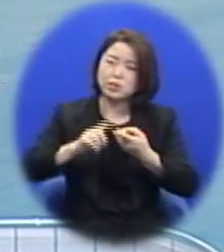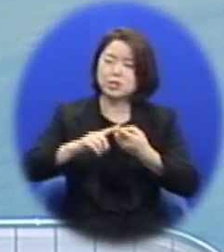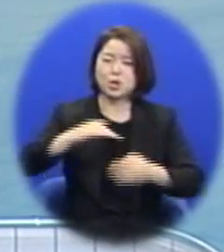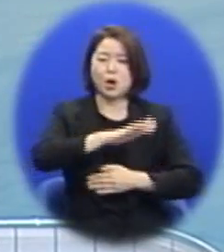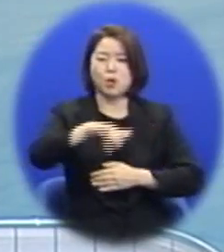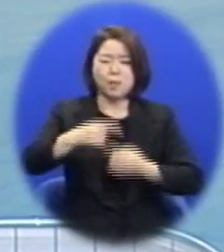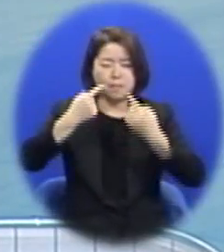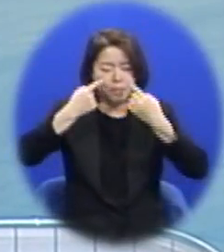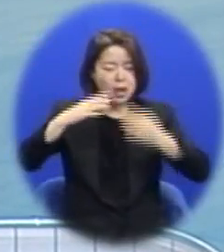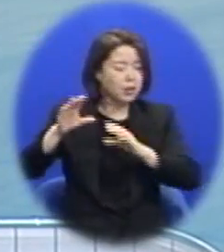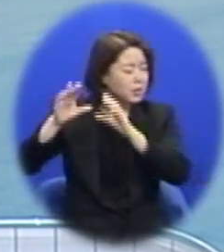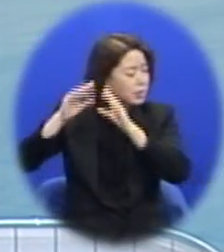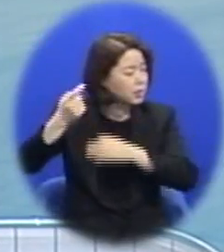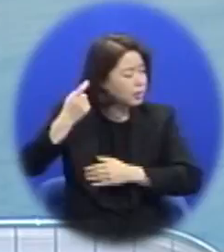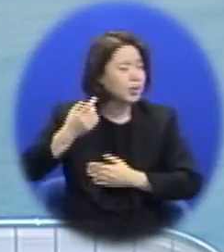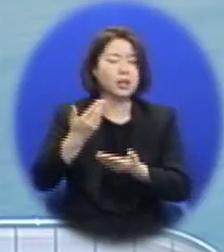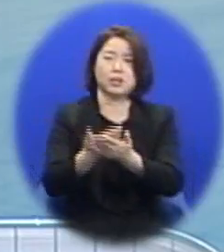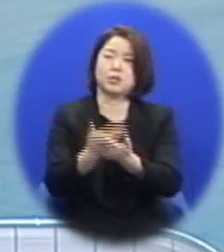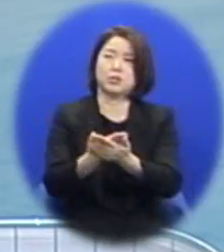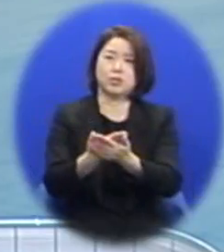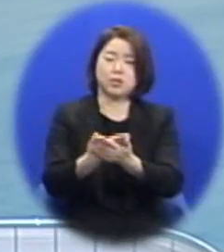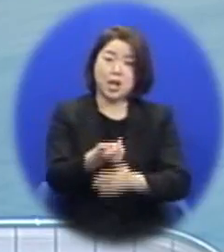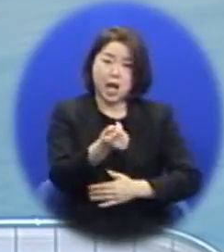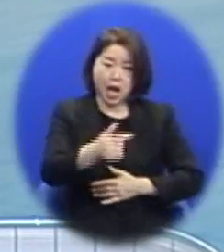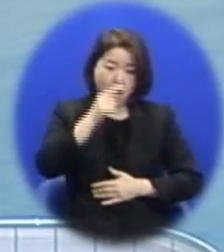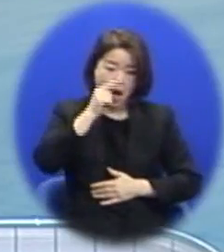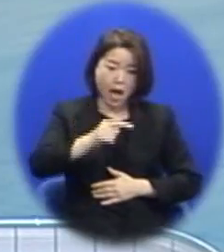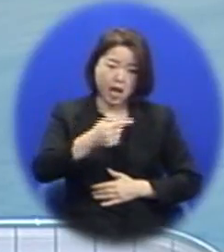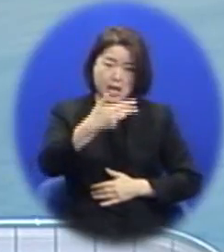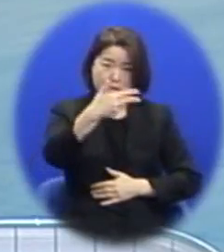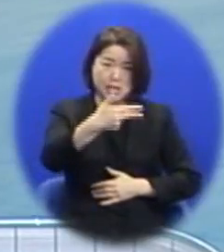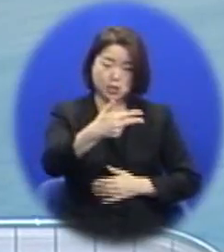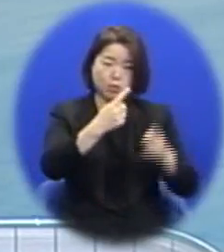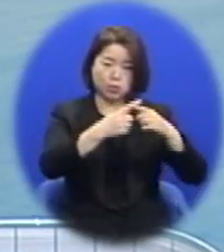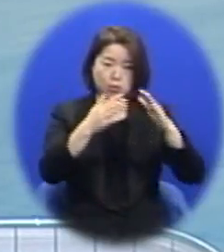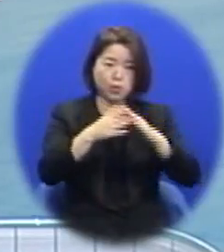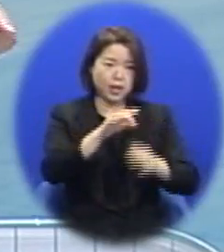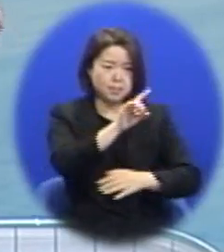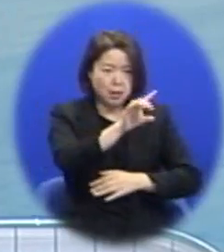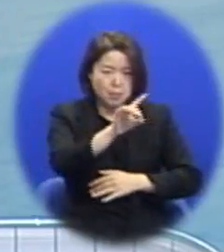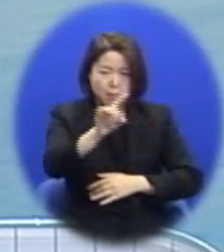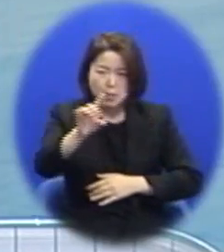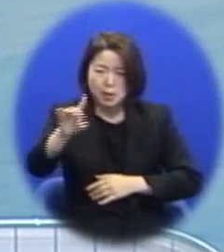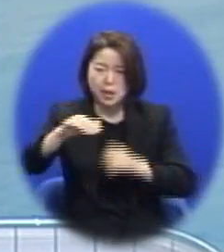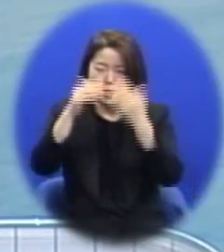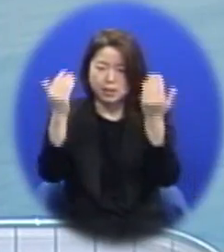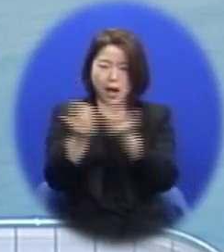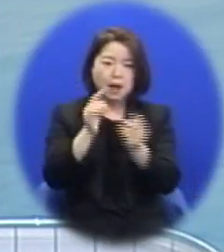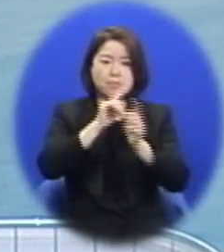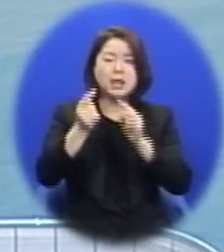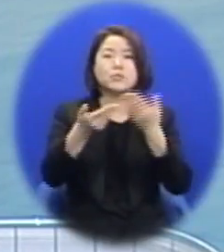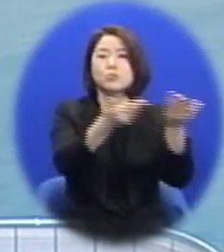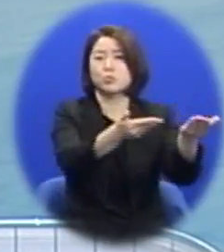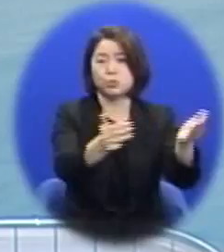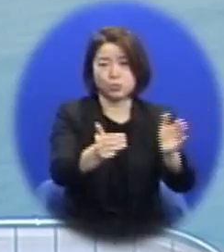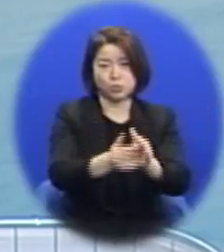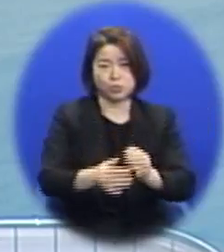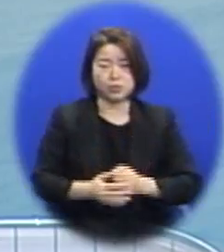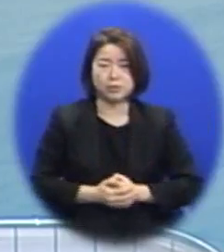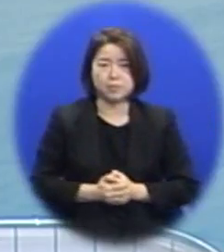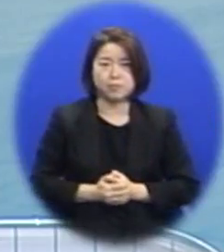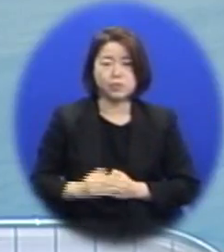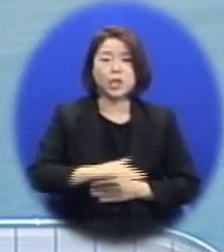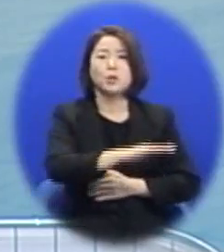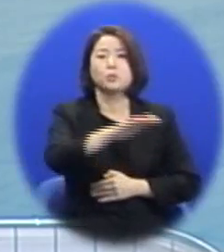분명히 듣게 해주옵소서. 소아시아 일곱 교회 한 교회 한 교회씩을 주님이 다 말씀하시지 않았어요.